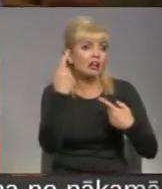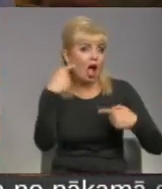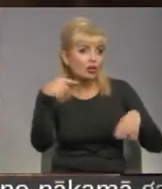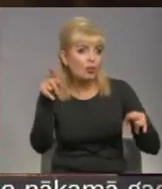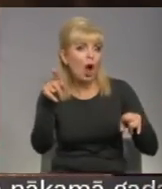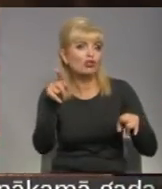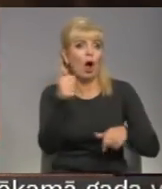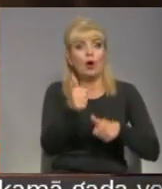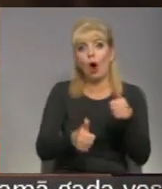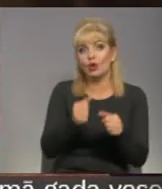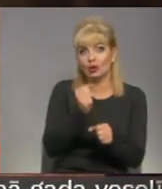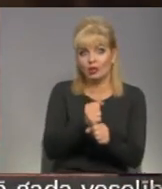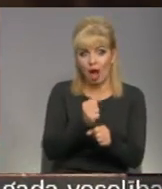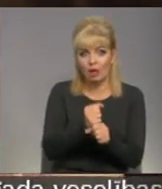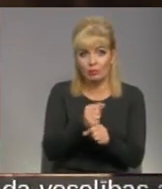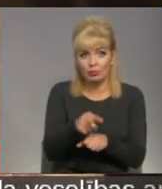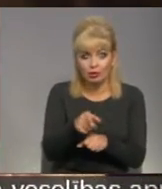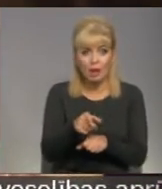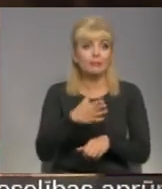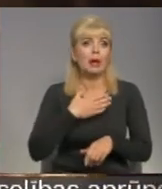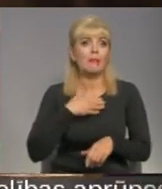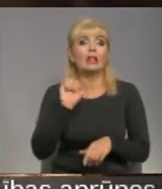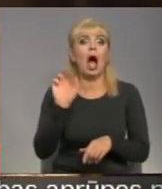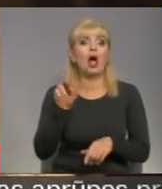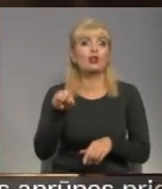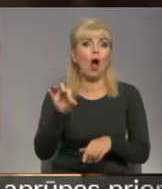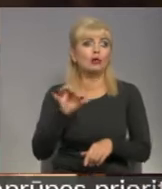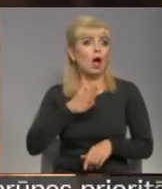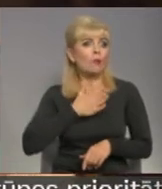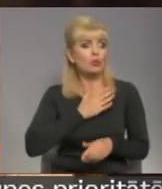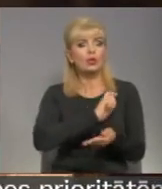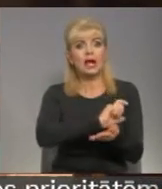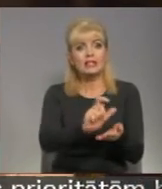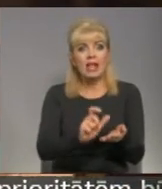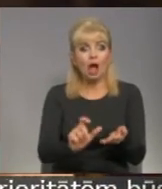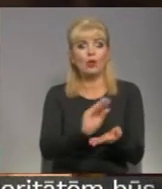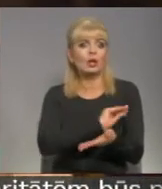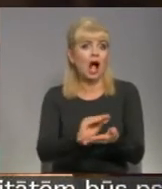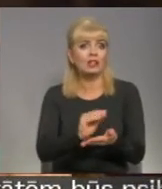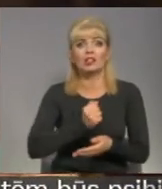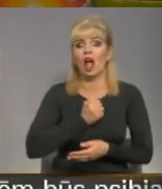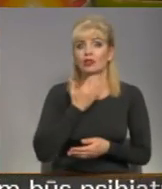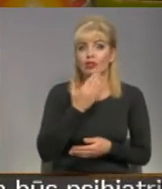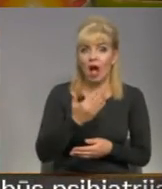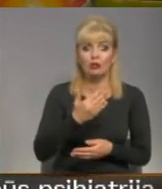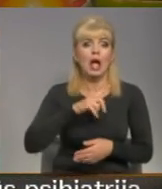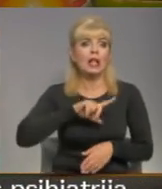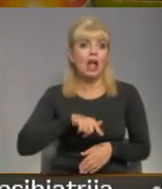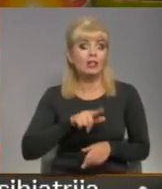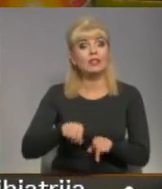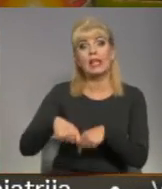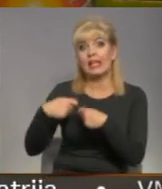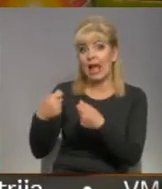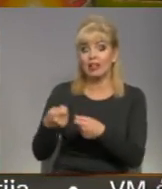konkursā. Nu, itumā ir saliktas visas Antona, pilnīgi visi Antona dzēvuļi, kas ir jām rakstāt latgaliski un latviski. Un, kā es ideju